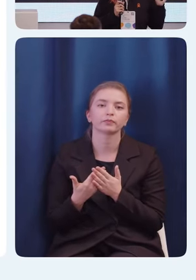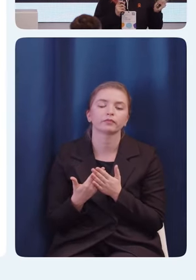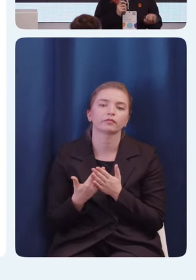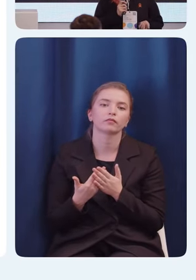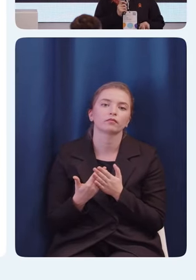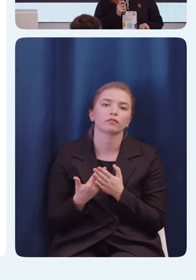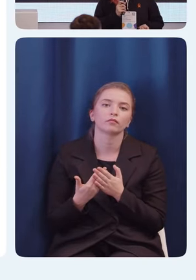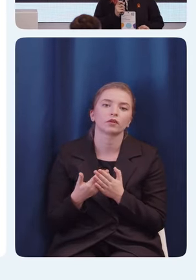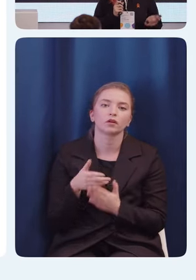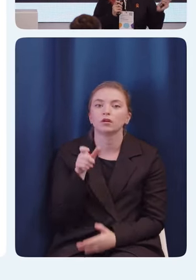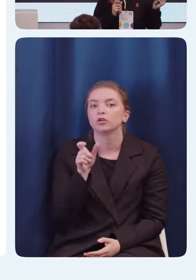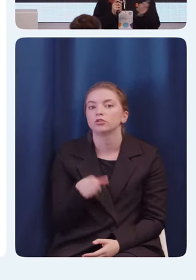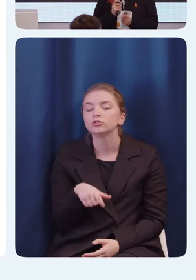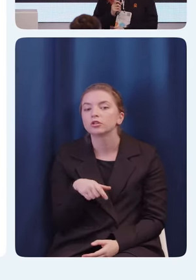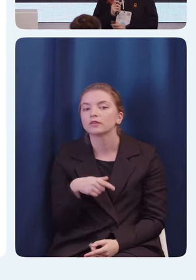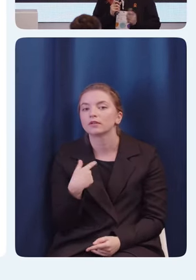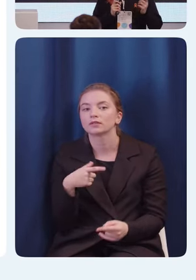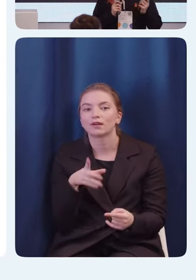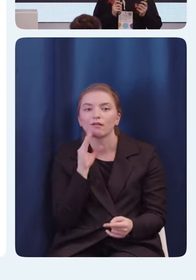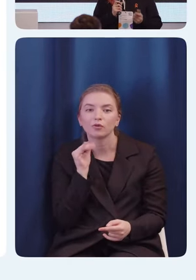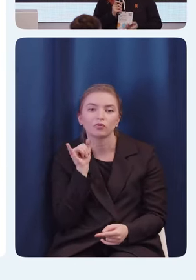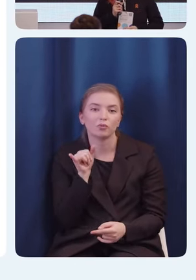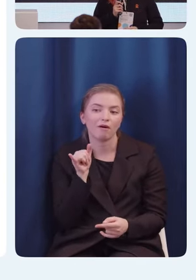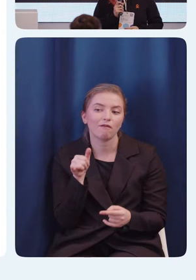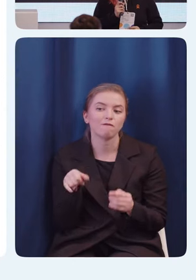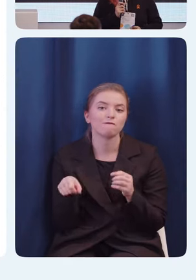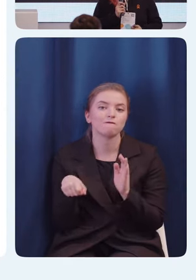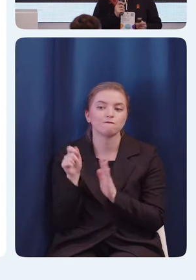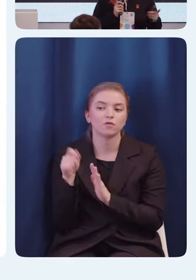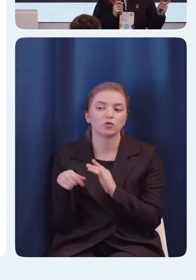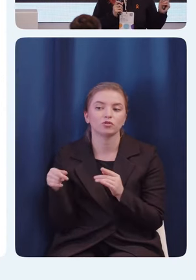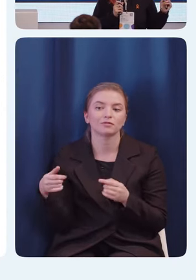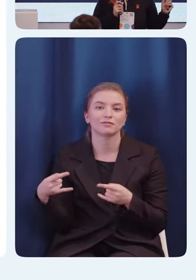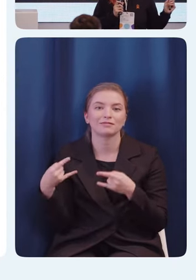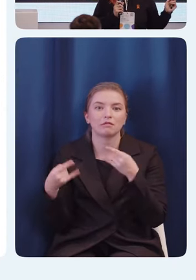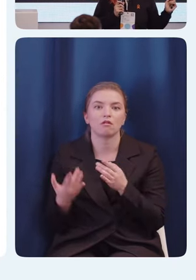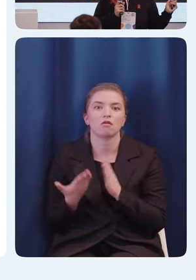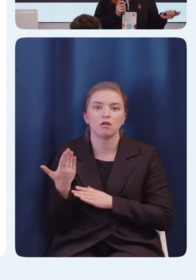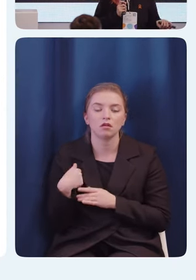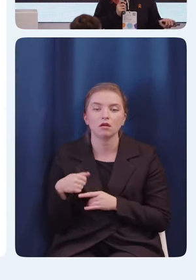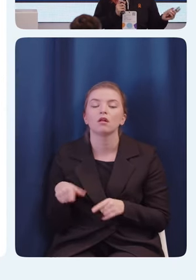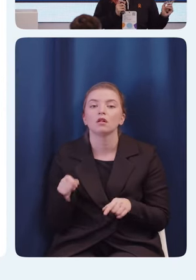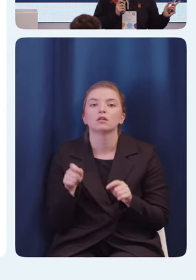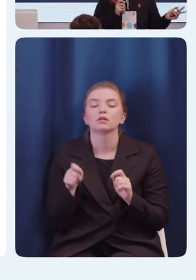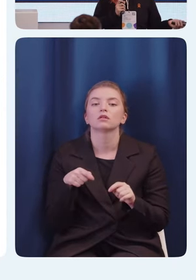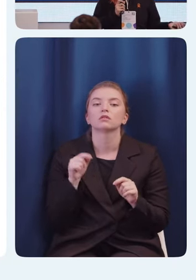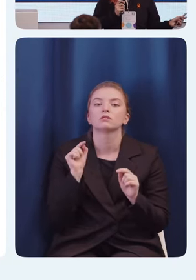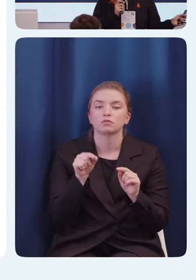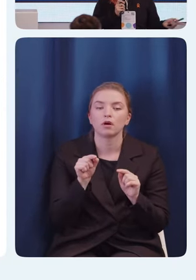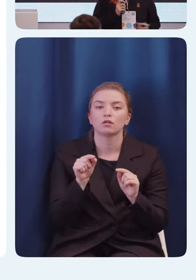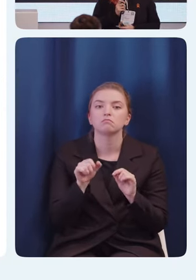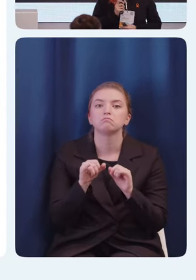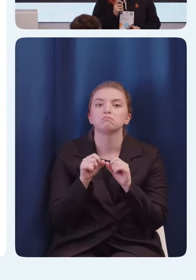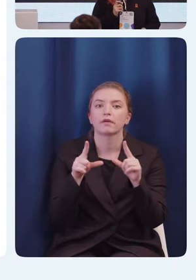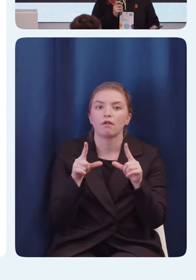работа с кнопками с включенным скринридером выглядела следующим образом. Пользователь нажимает на экран, кнопки появляются,